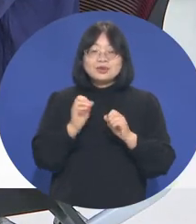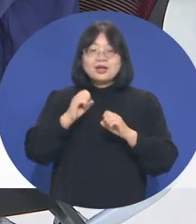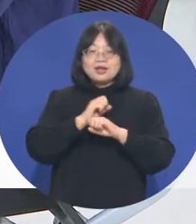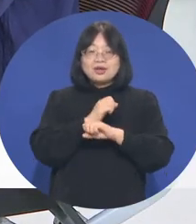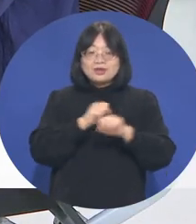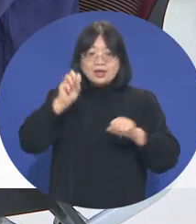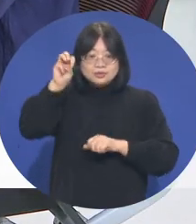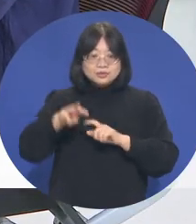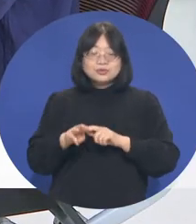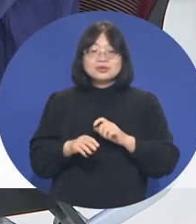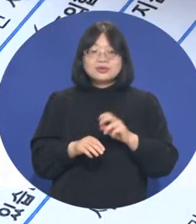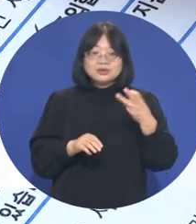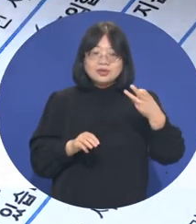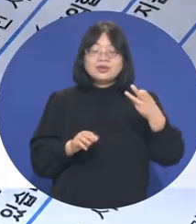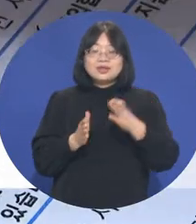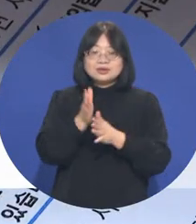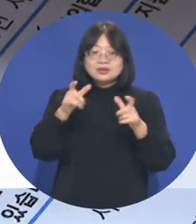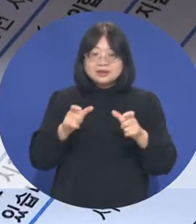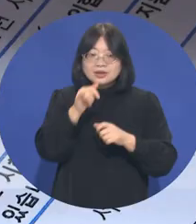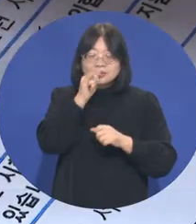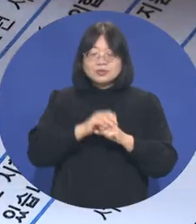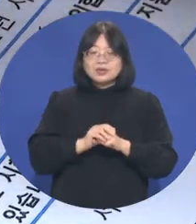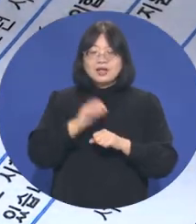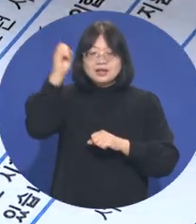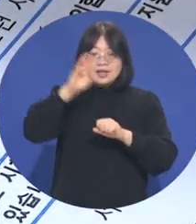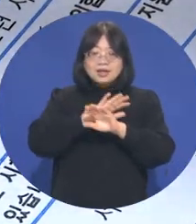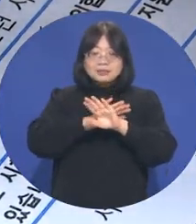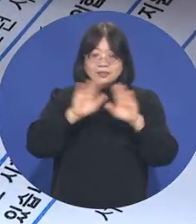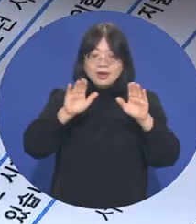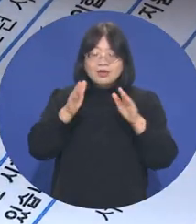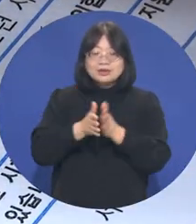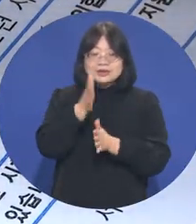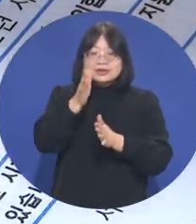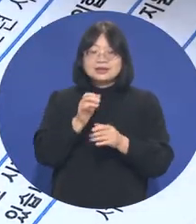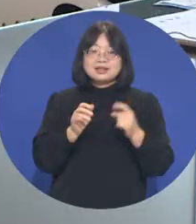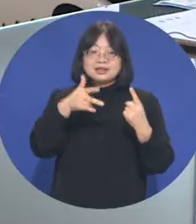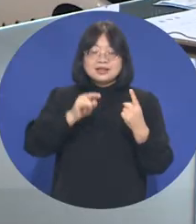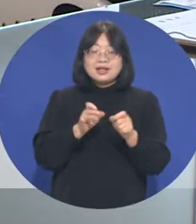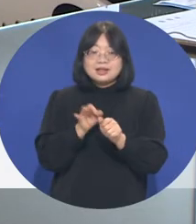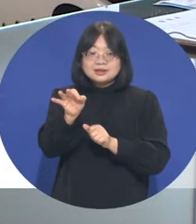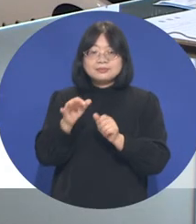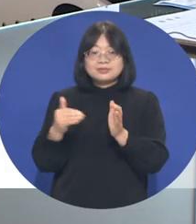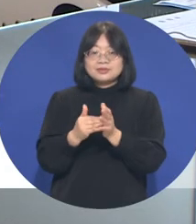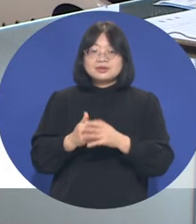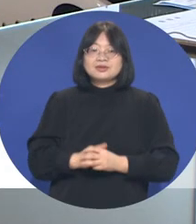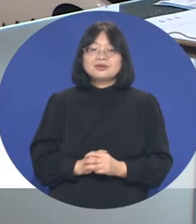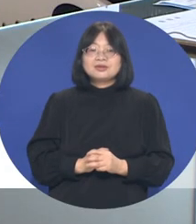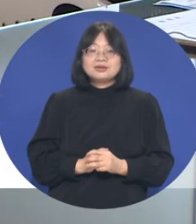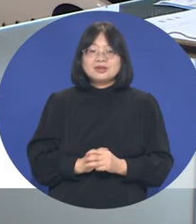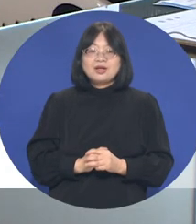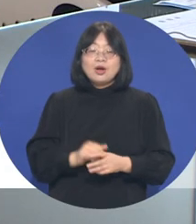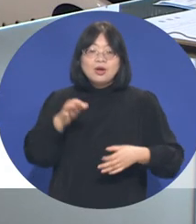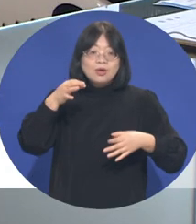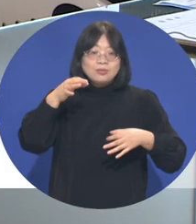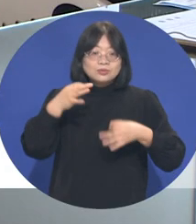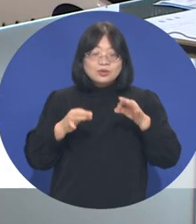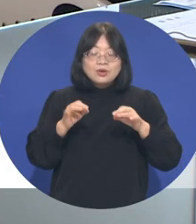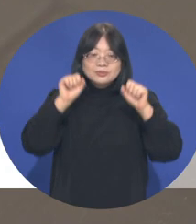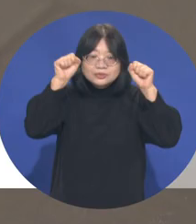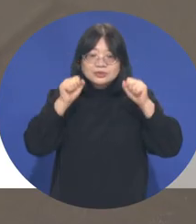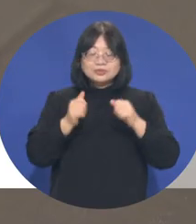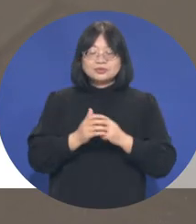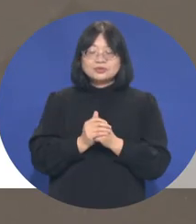시군에서 신청을 받고 있으며 광명시의 경우 1차 지급을 마쳤습니다. 경기 지역에서 열리는 프로스포츠